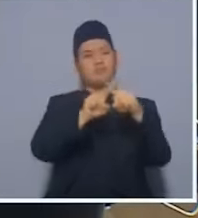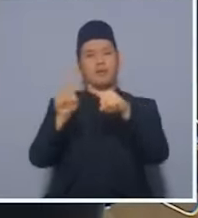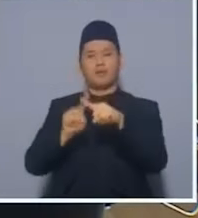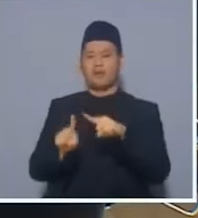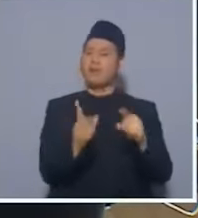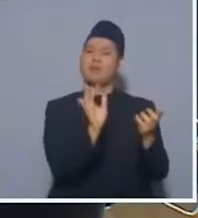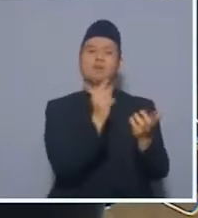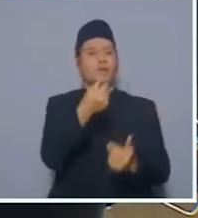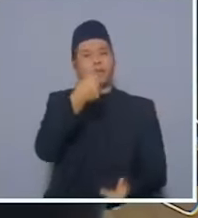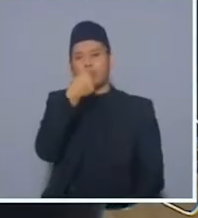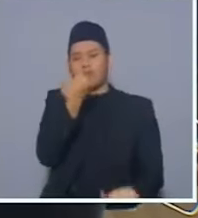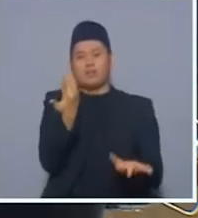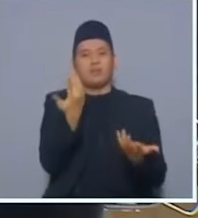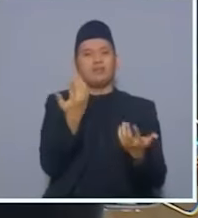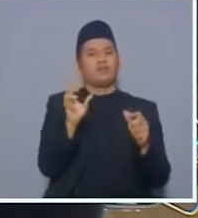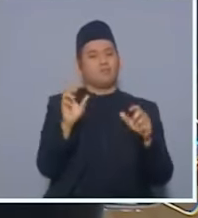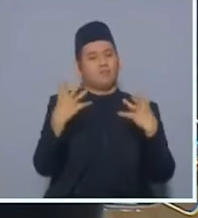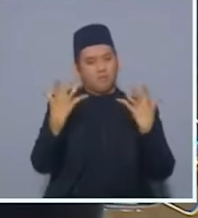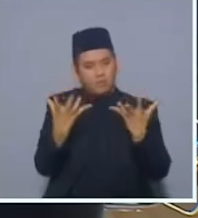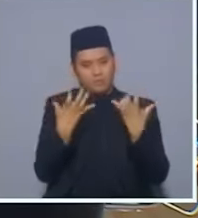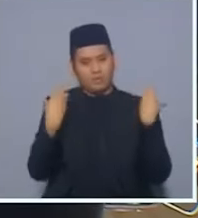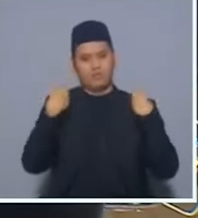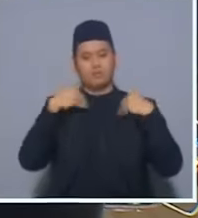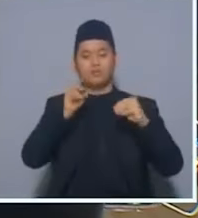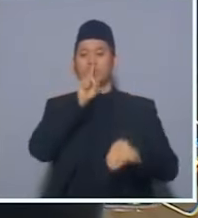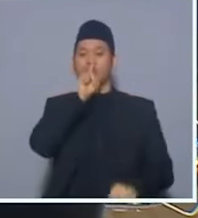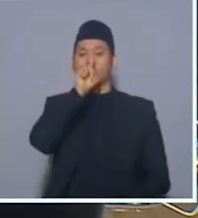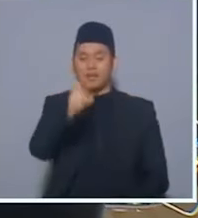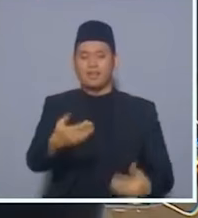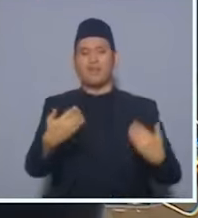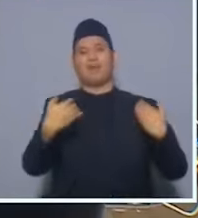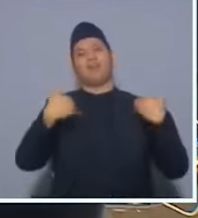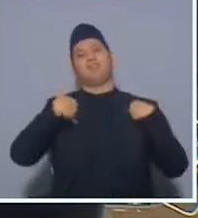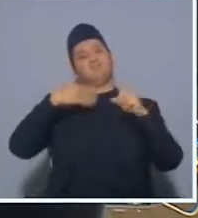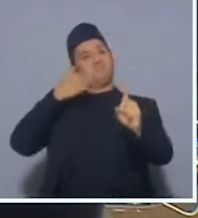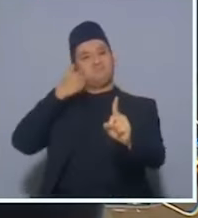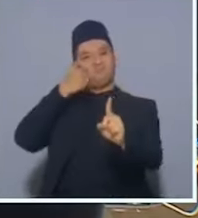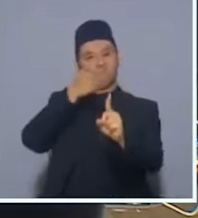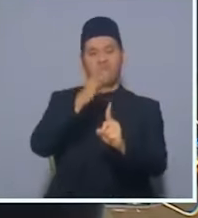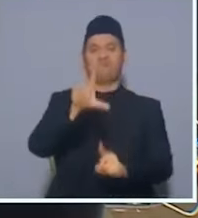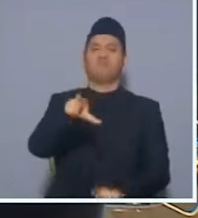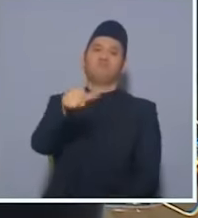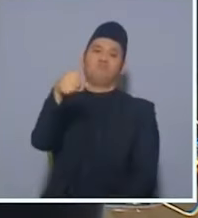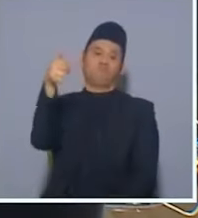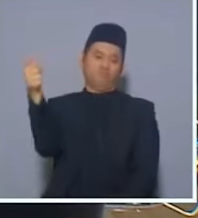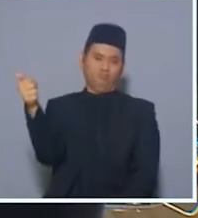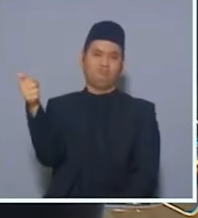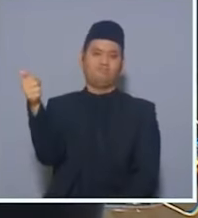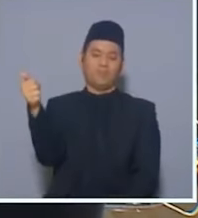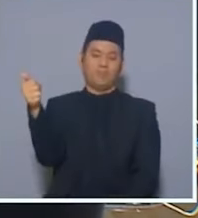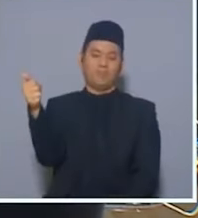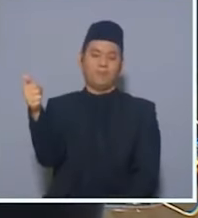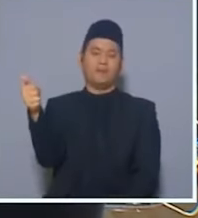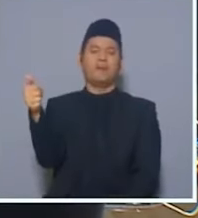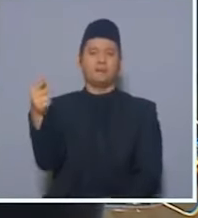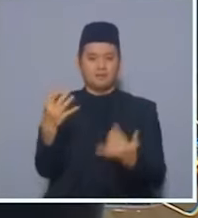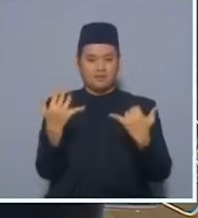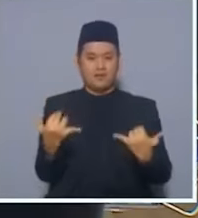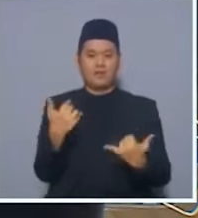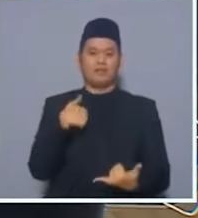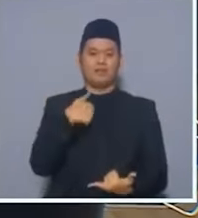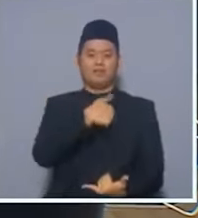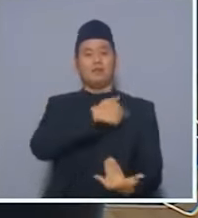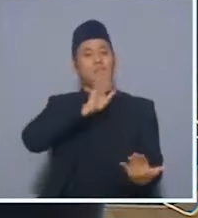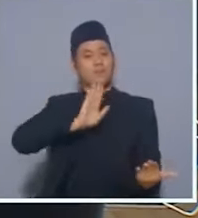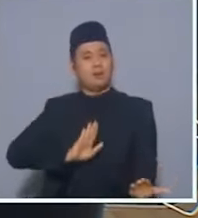Laporkan daripada seorang doktor pakar perubatan. Rupa-rupanya ada agenda tertentu. Inilah yang kita sedang mendepani